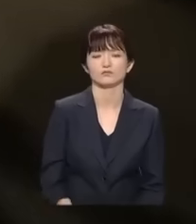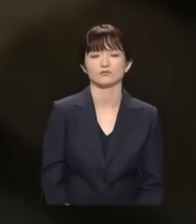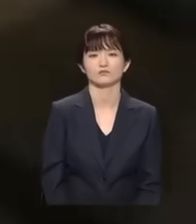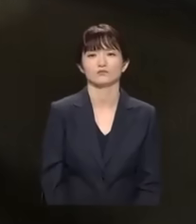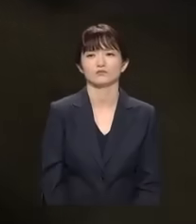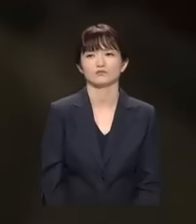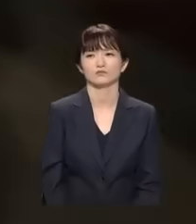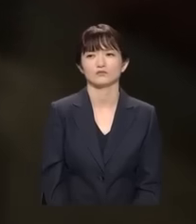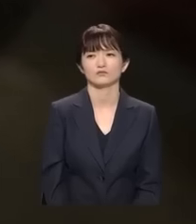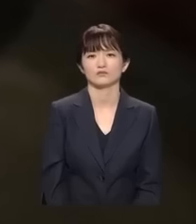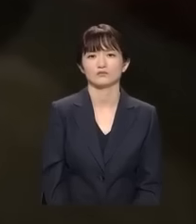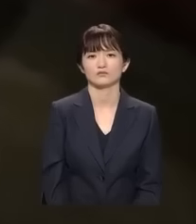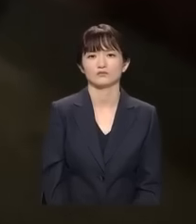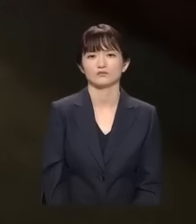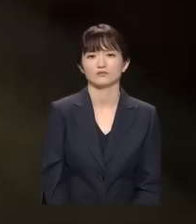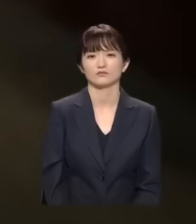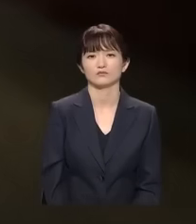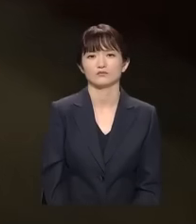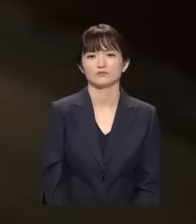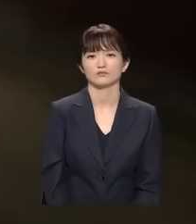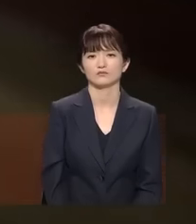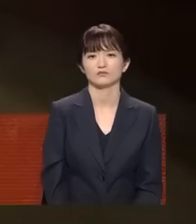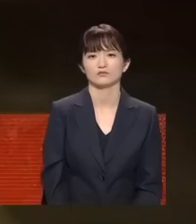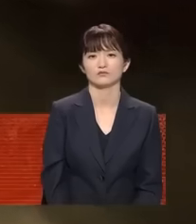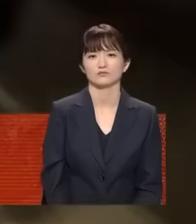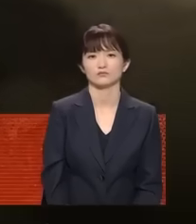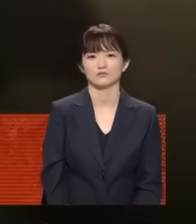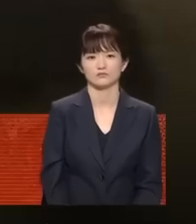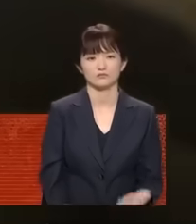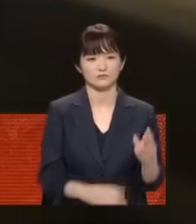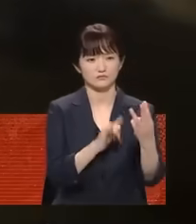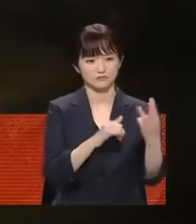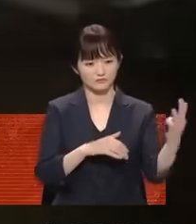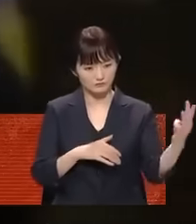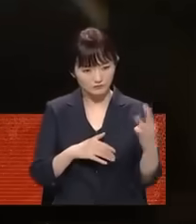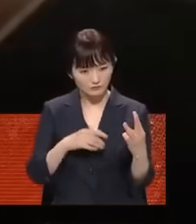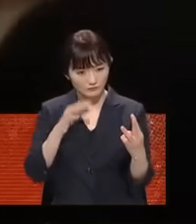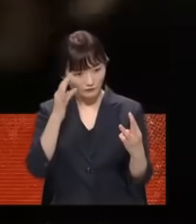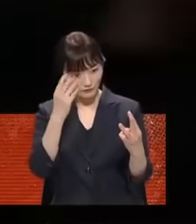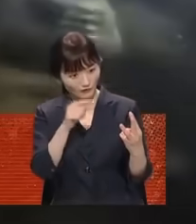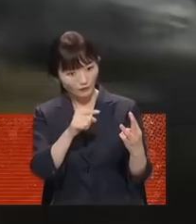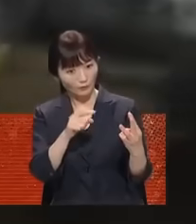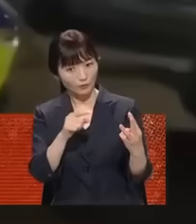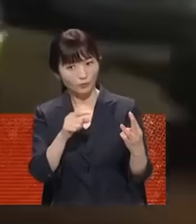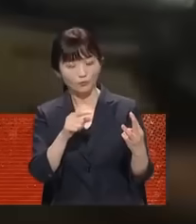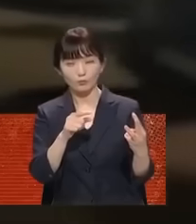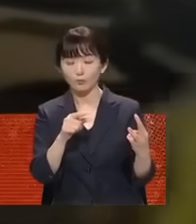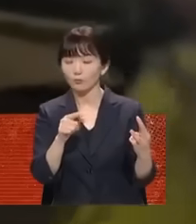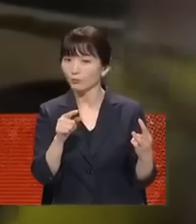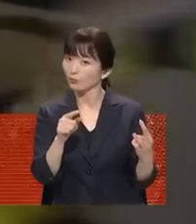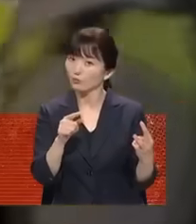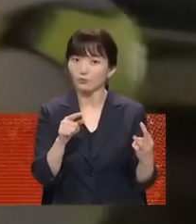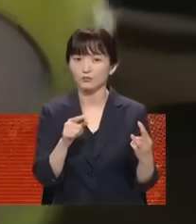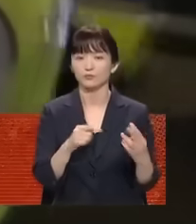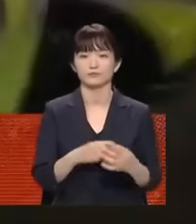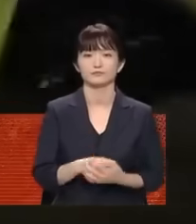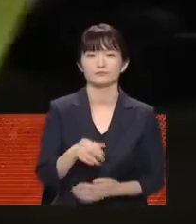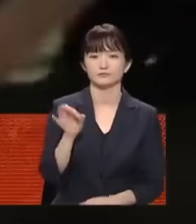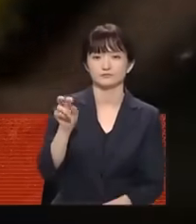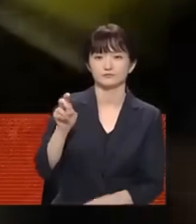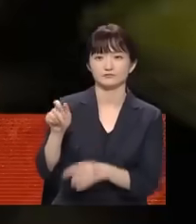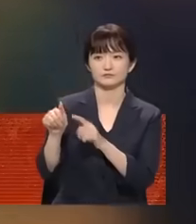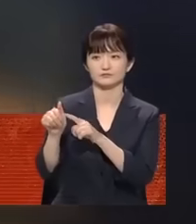그쪽에서 나타나니까 약간 좀 이렇게 의한 그런 표정을 지었죠 그래서 이제 그이 음식의 표현에 따르면